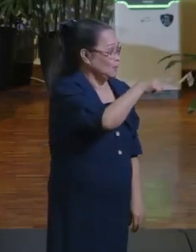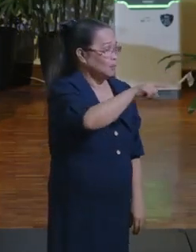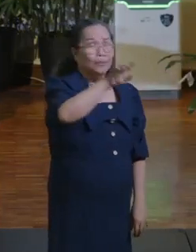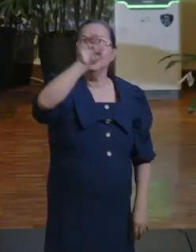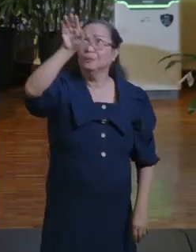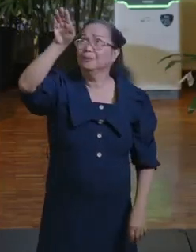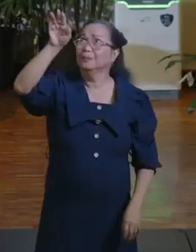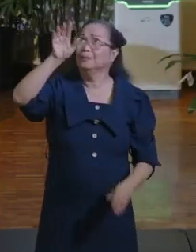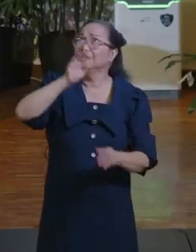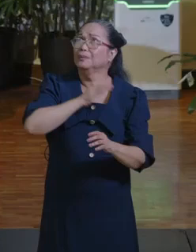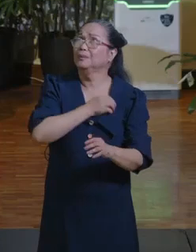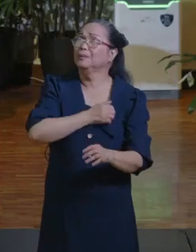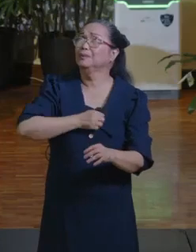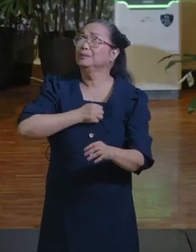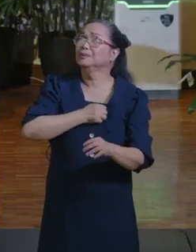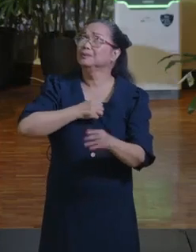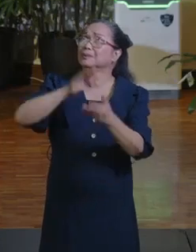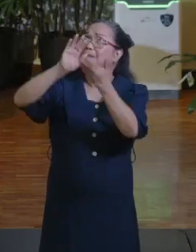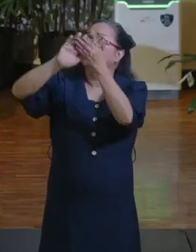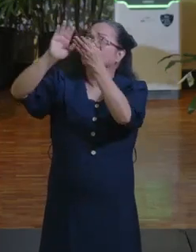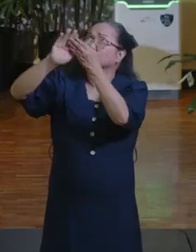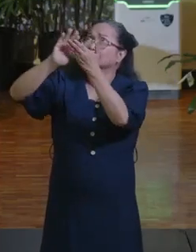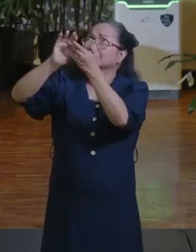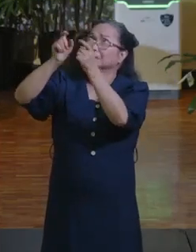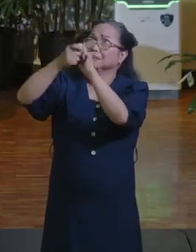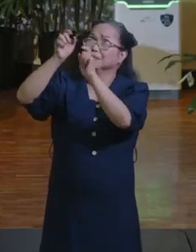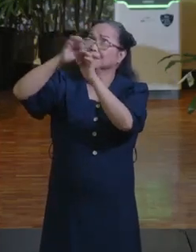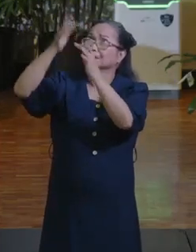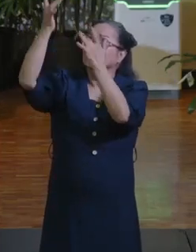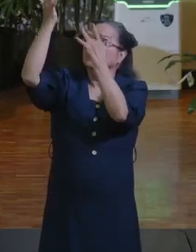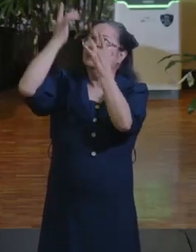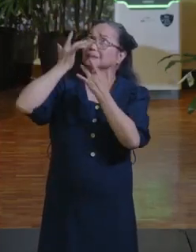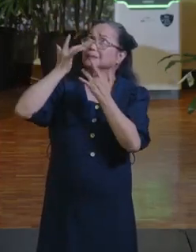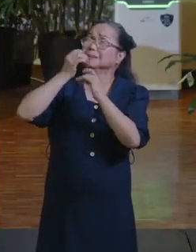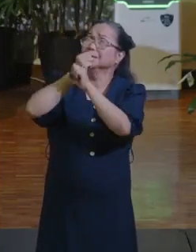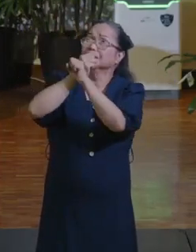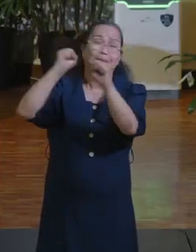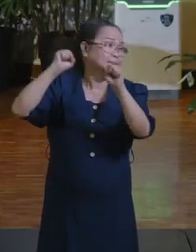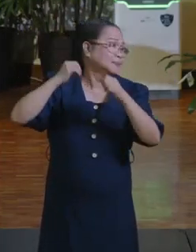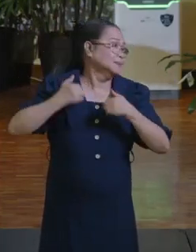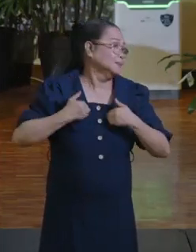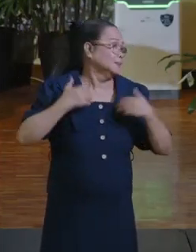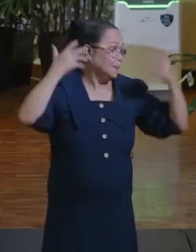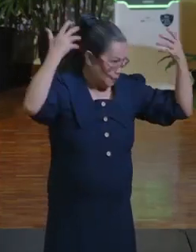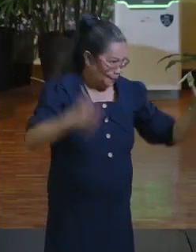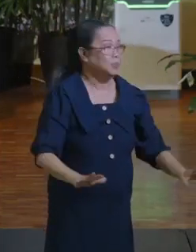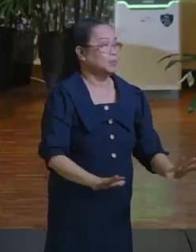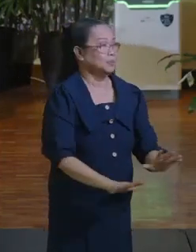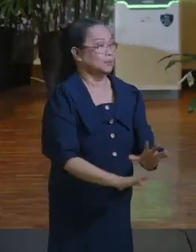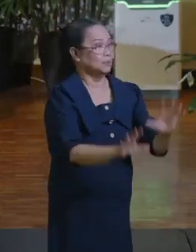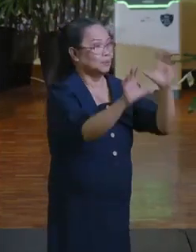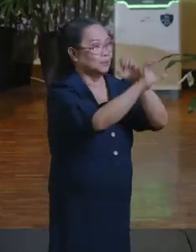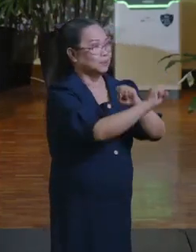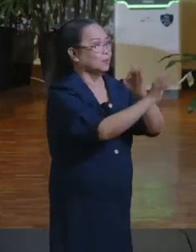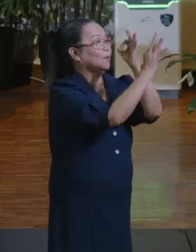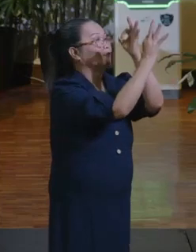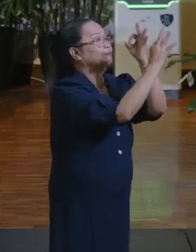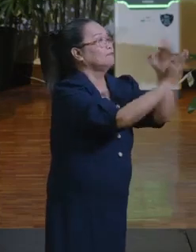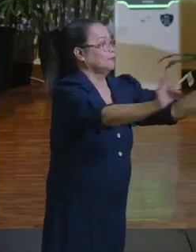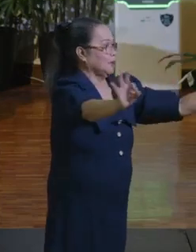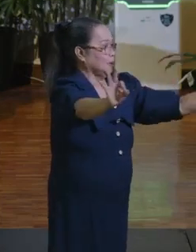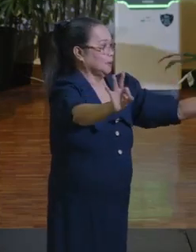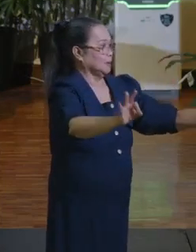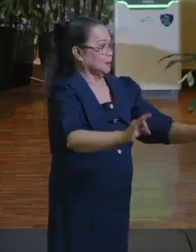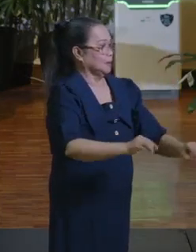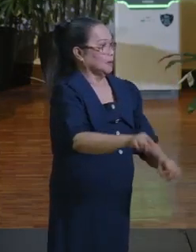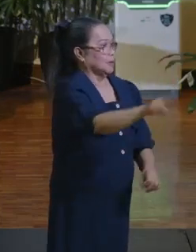Kanyang kapatawaran at hingi ng Kanyang kahabagan at kaligtasan. Yun lang ang pwede natin gawin. Para tayong